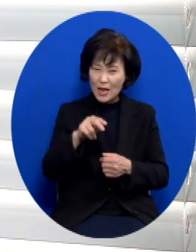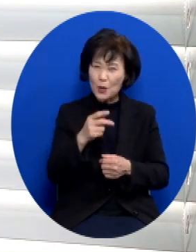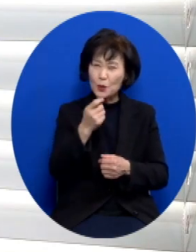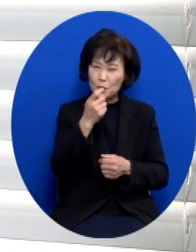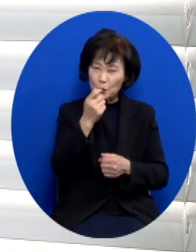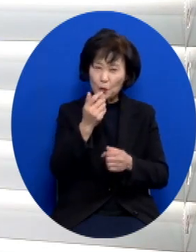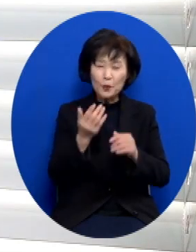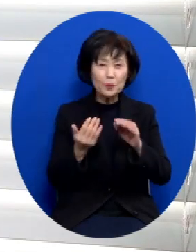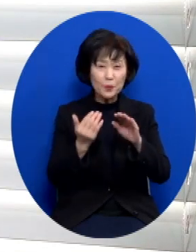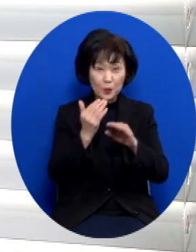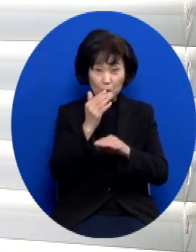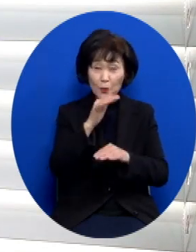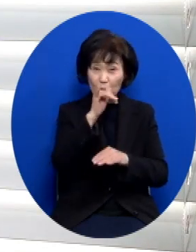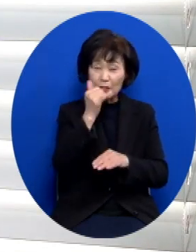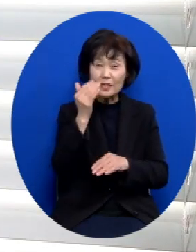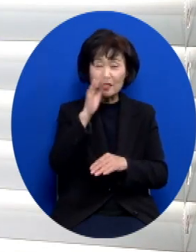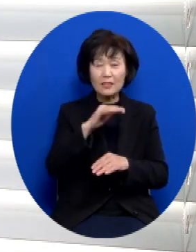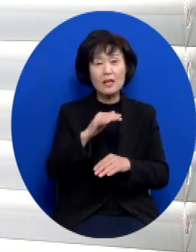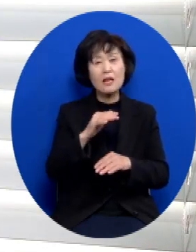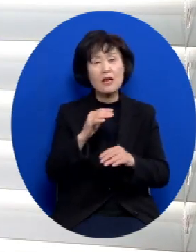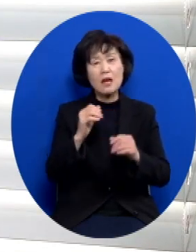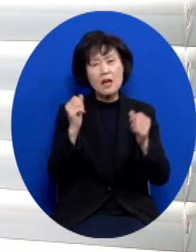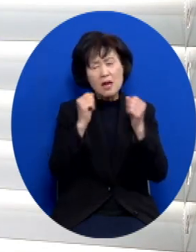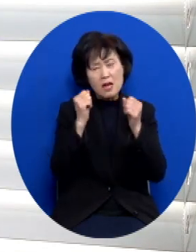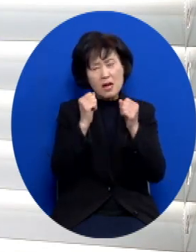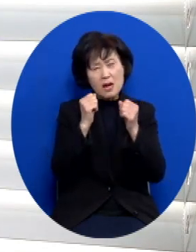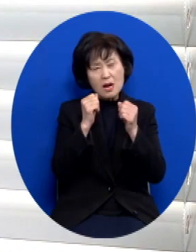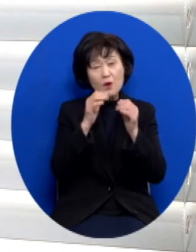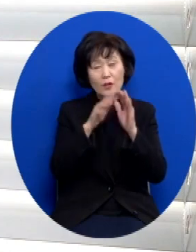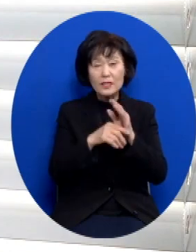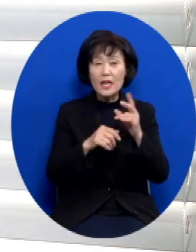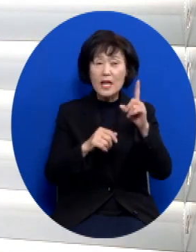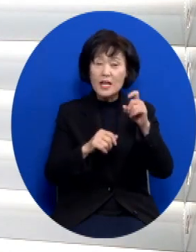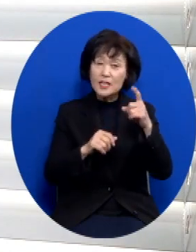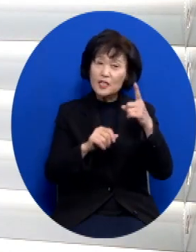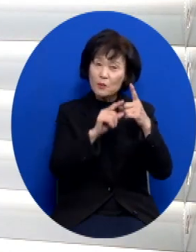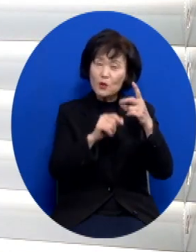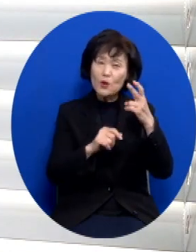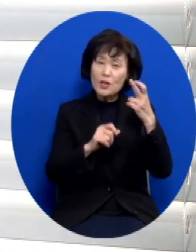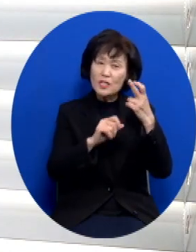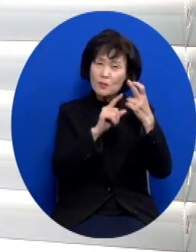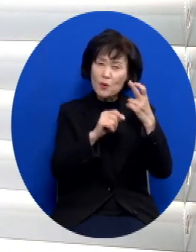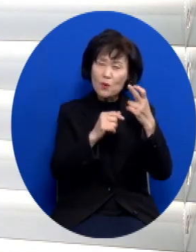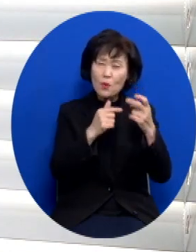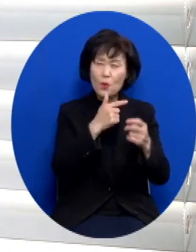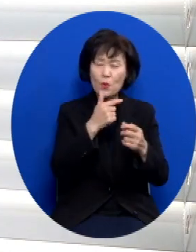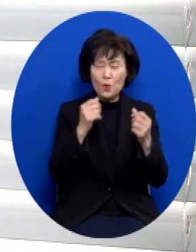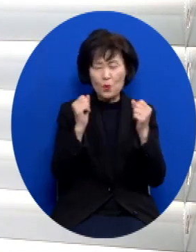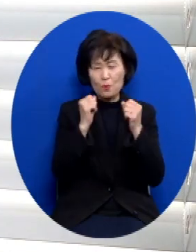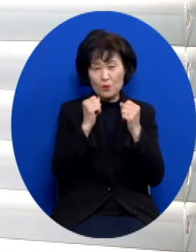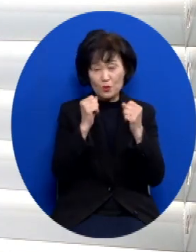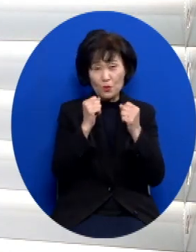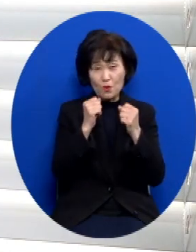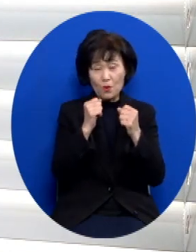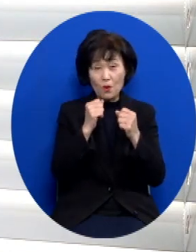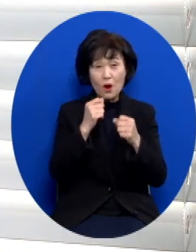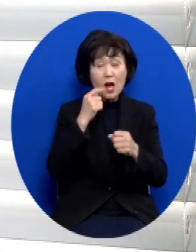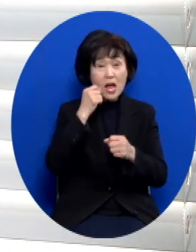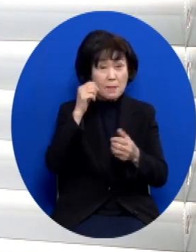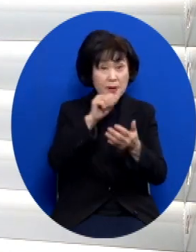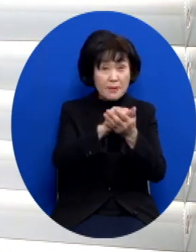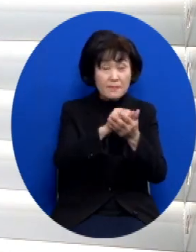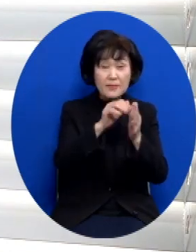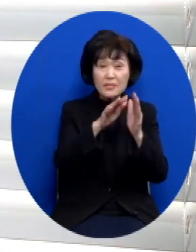보니까 혹한기 때 11월, 12월 너무 추워요. 근데 일제강점기